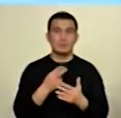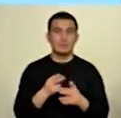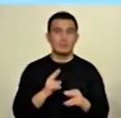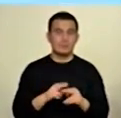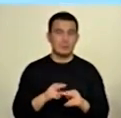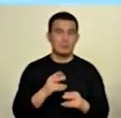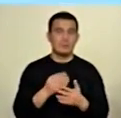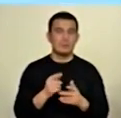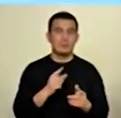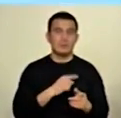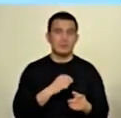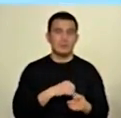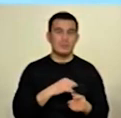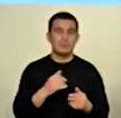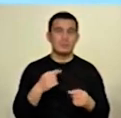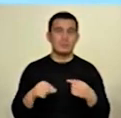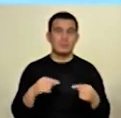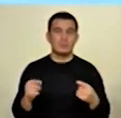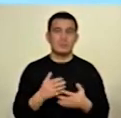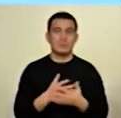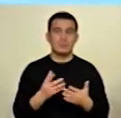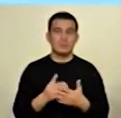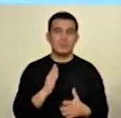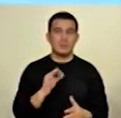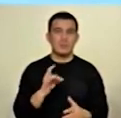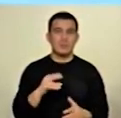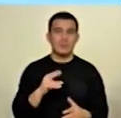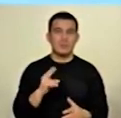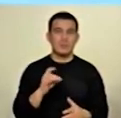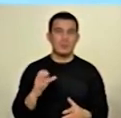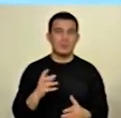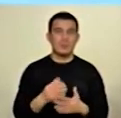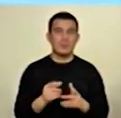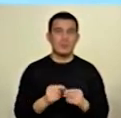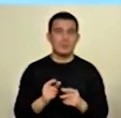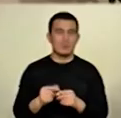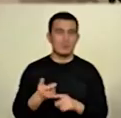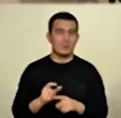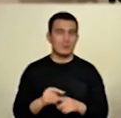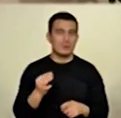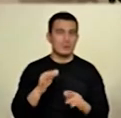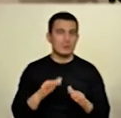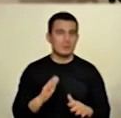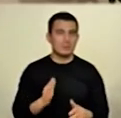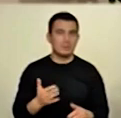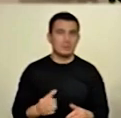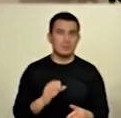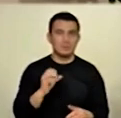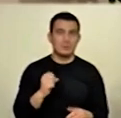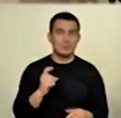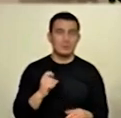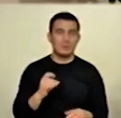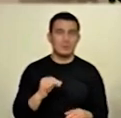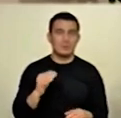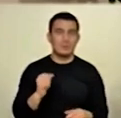bazasiga joylashtiriladi. Mana shu narsa WordPress platformasining eng ustun tomonlaridan biri hisoblanadi. Demak, sahifamizni